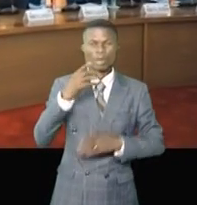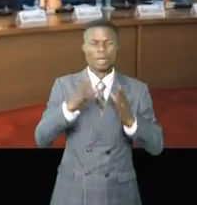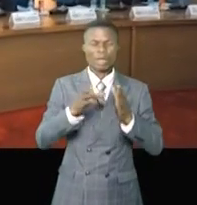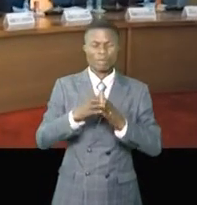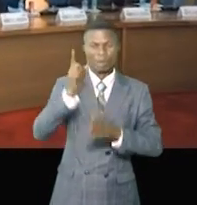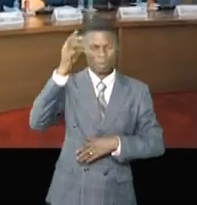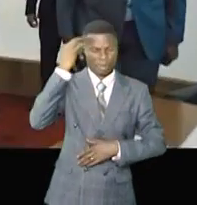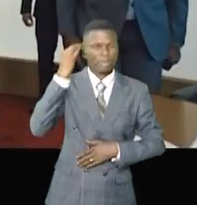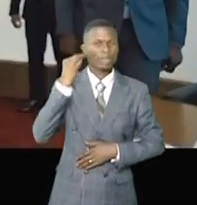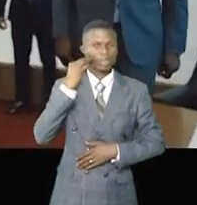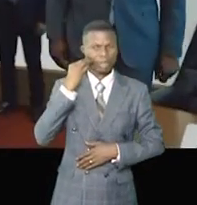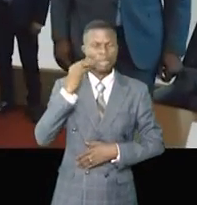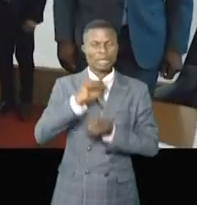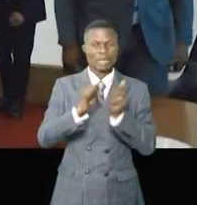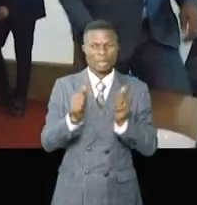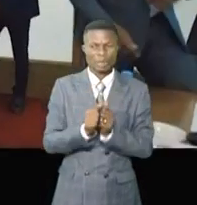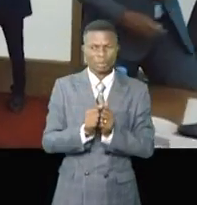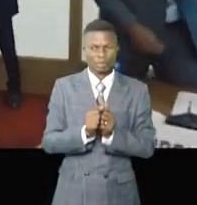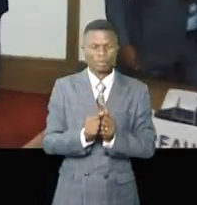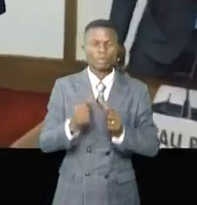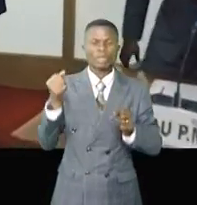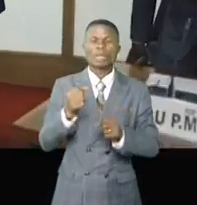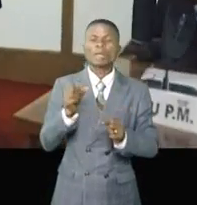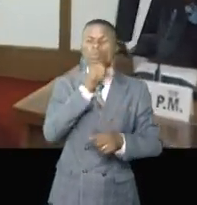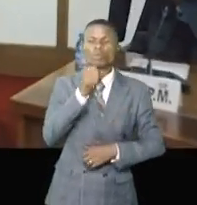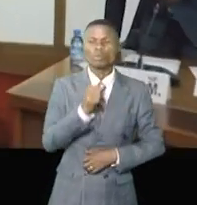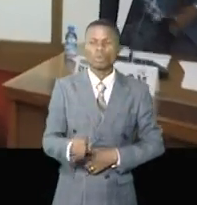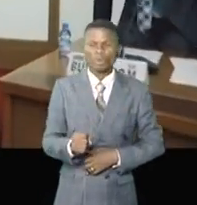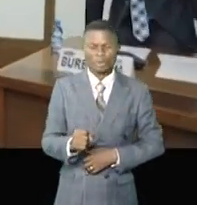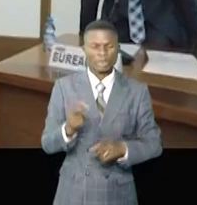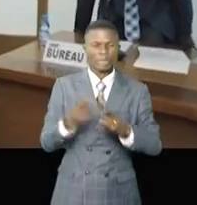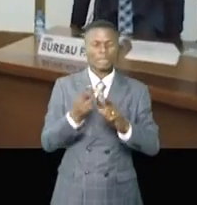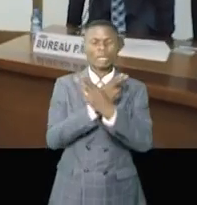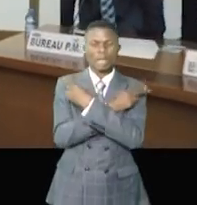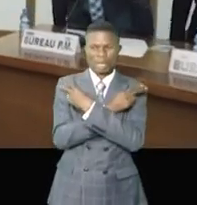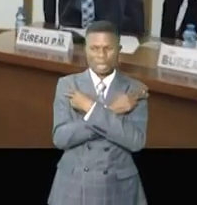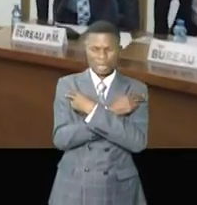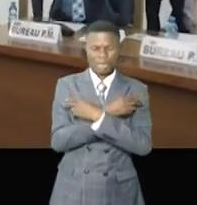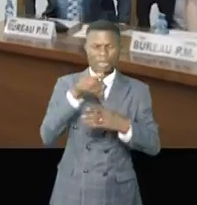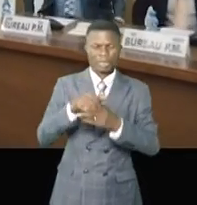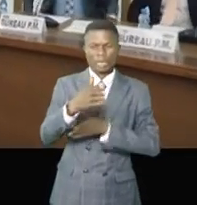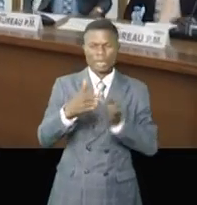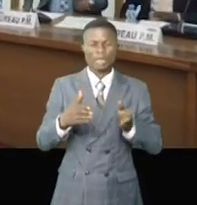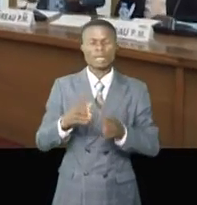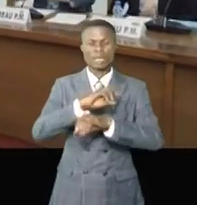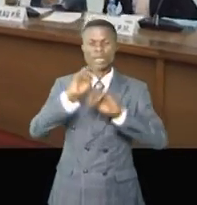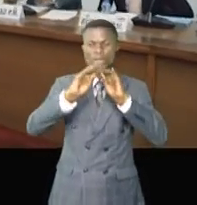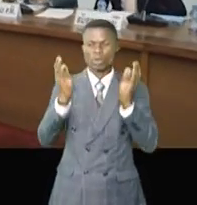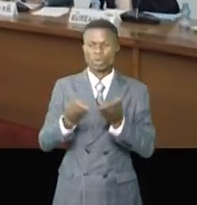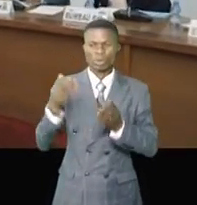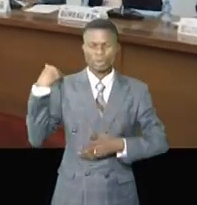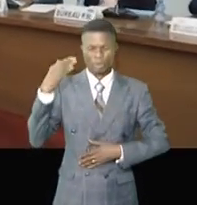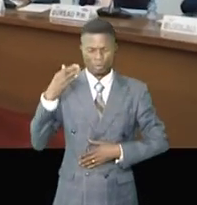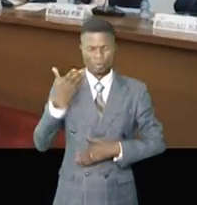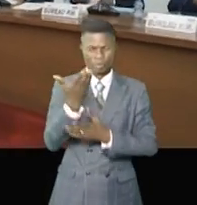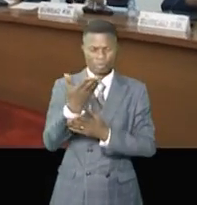Premier ministre Sama la question de la retraite du personnel fin carrière dans les entreprises du portefeuille de l'État. Nous venons de